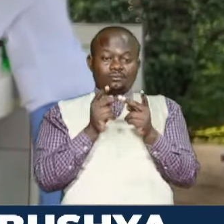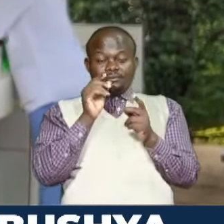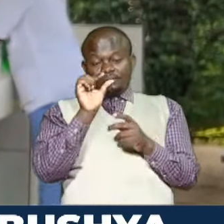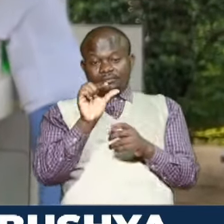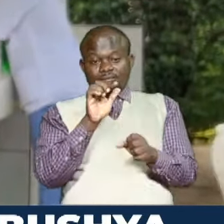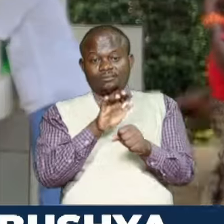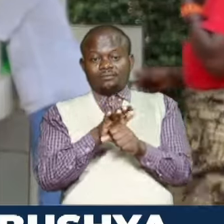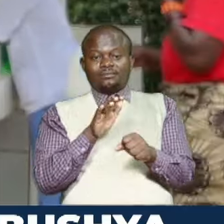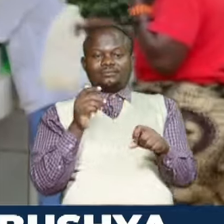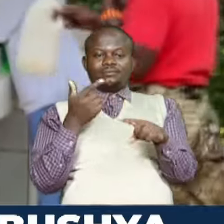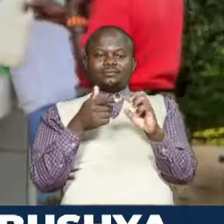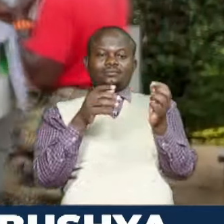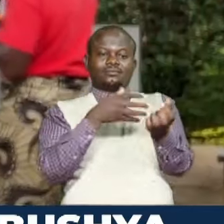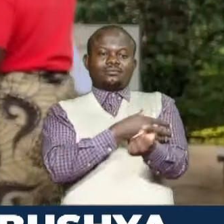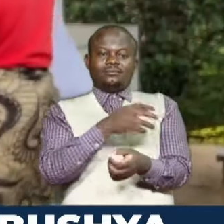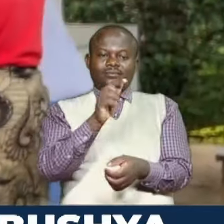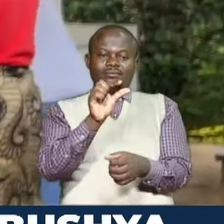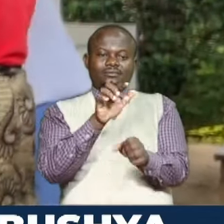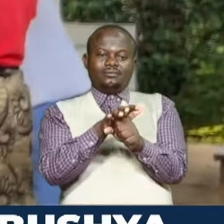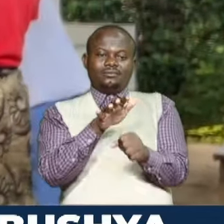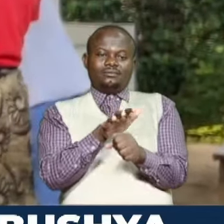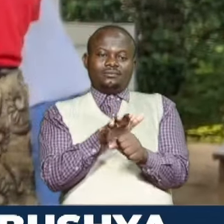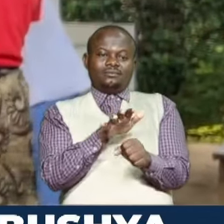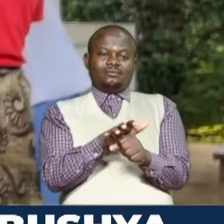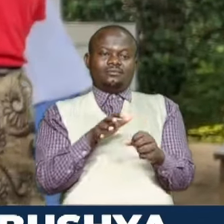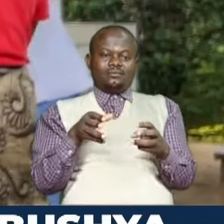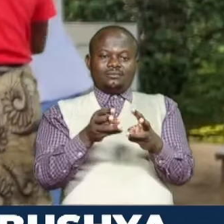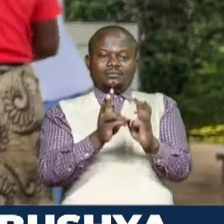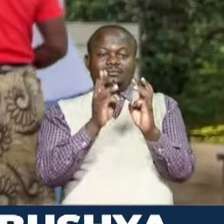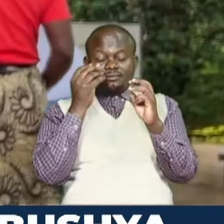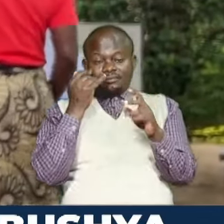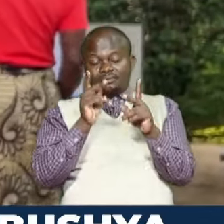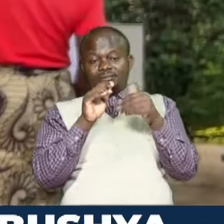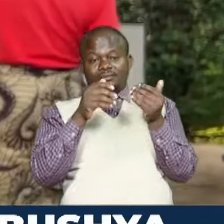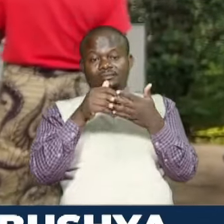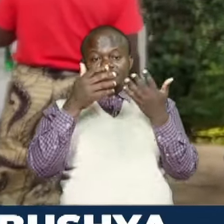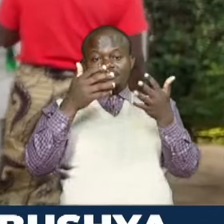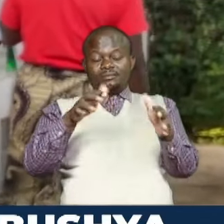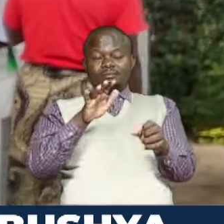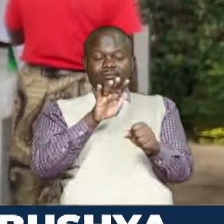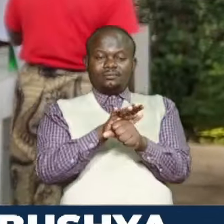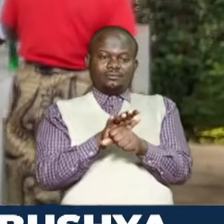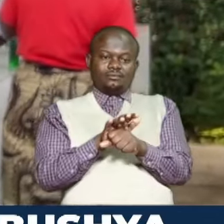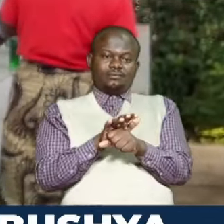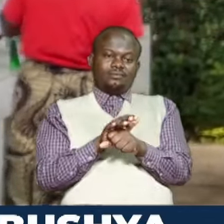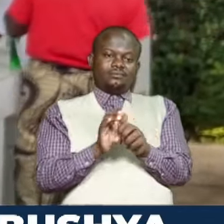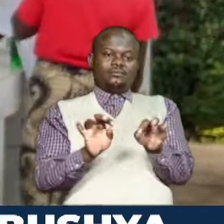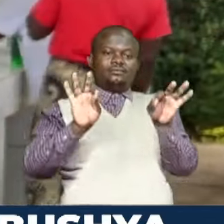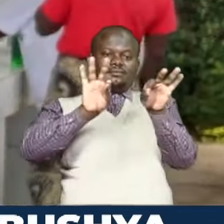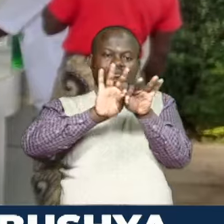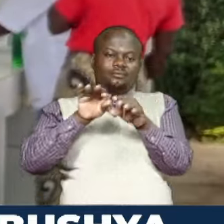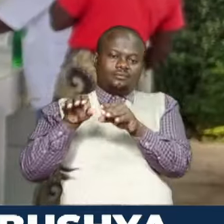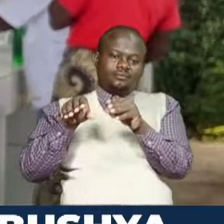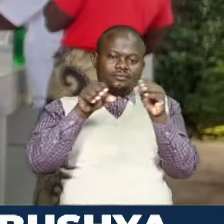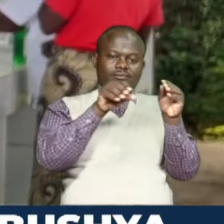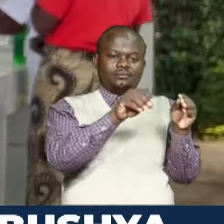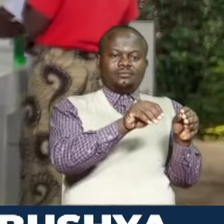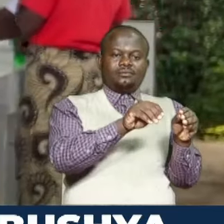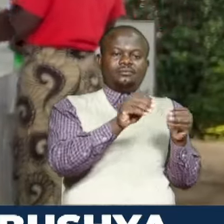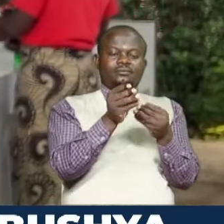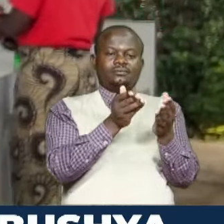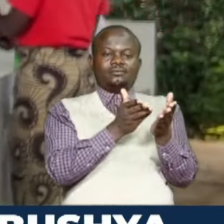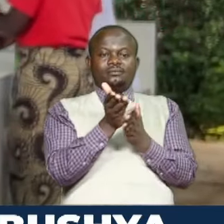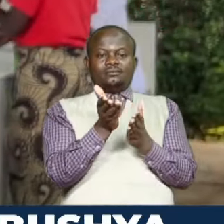hatoya kapasite yayo ni ntoya cyane ku buryo iyo abantu bamaze kuba benshi biba ngombwa ko tubimundira mu